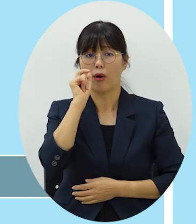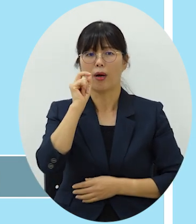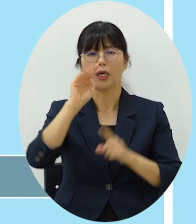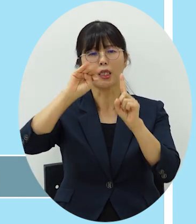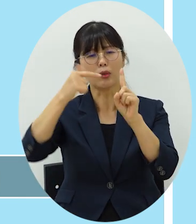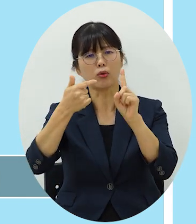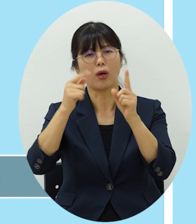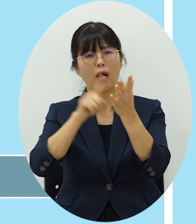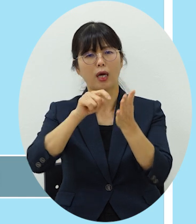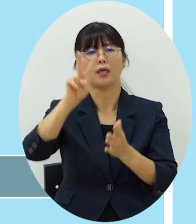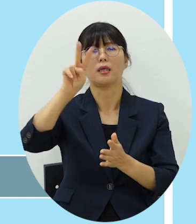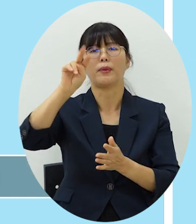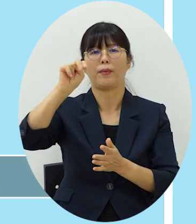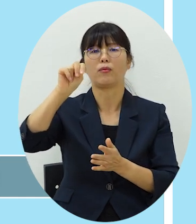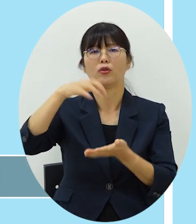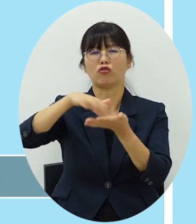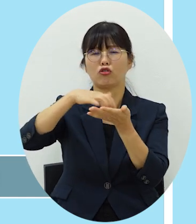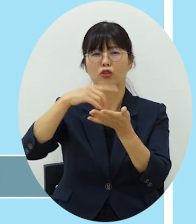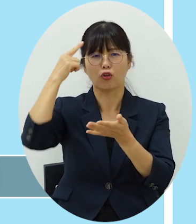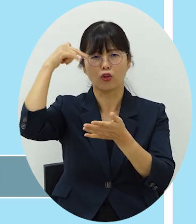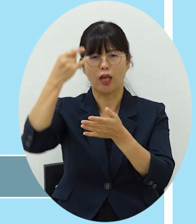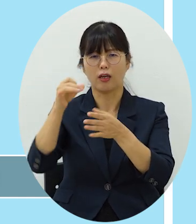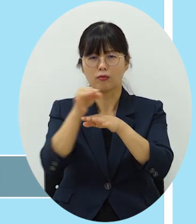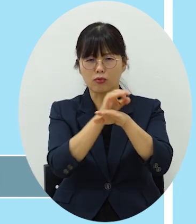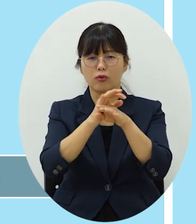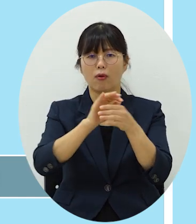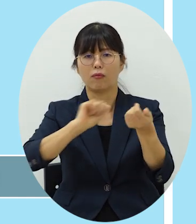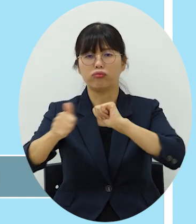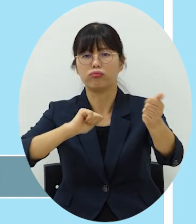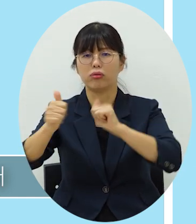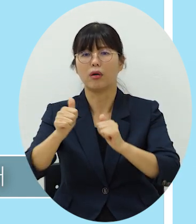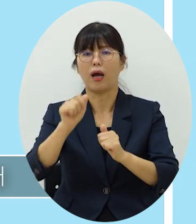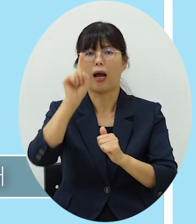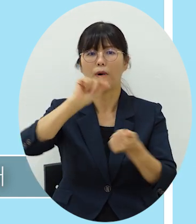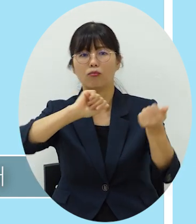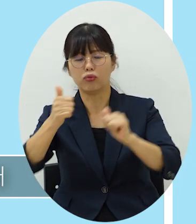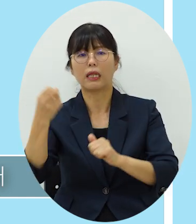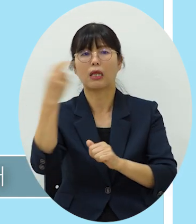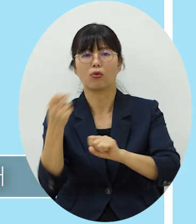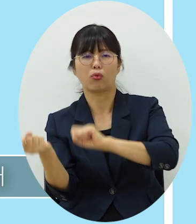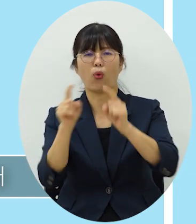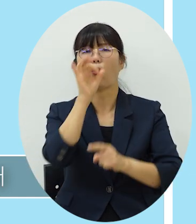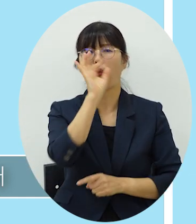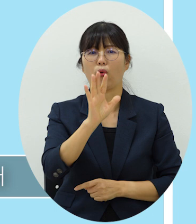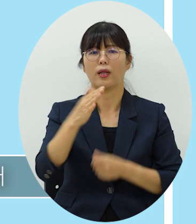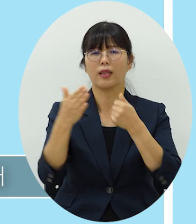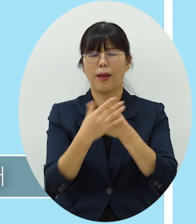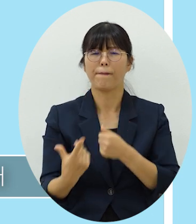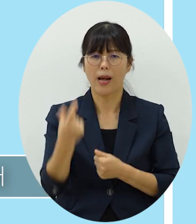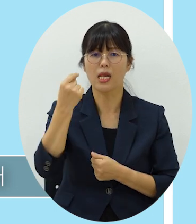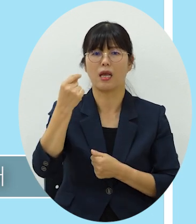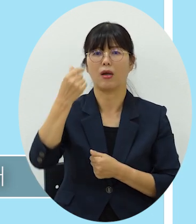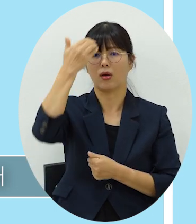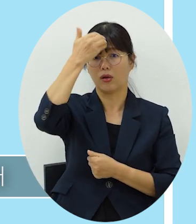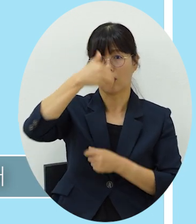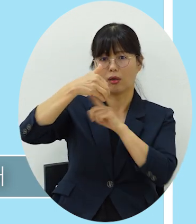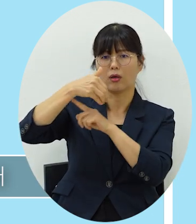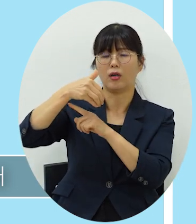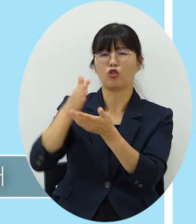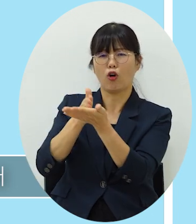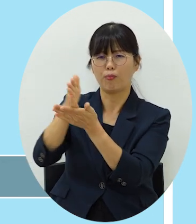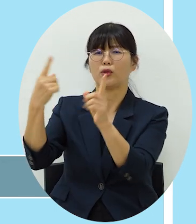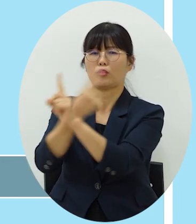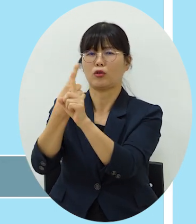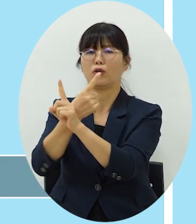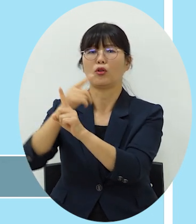1분당 약 200만 개의 뇌세포가 죽게 되고, 한 번 죽은 뇌세포는 다시 살릴 수 없으므로 되도록 빨리 뇌졸중 전문